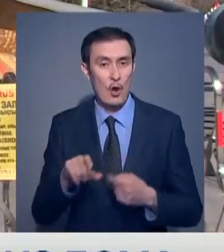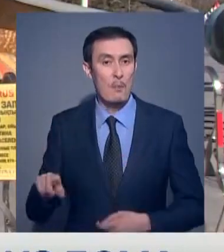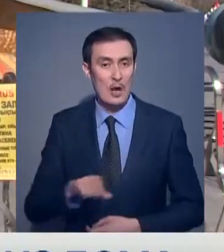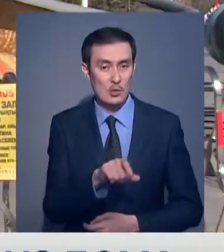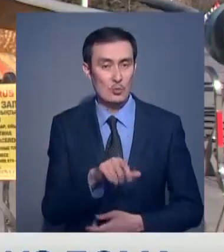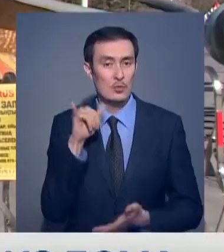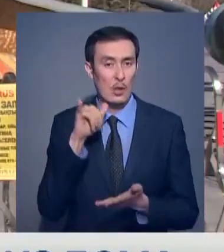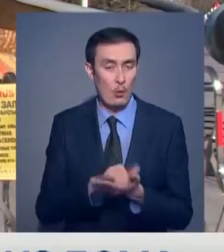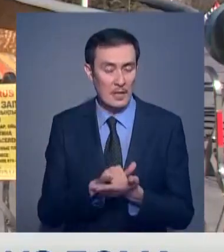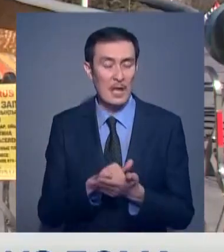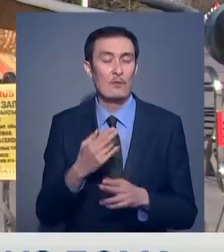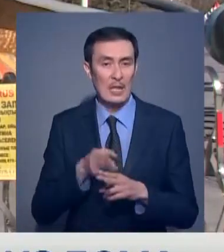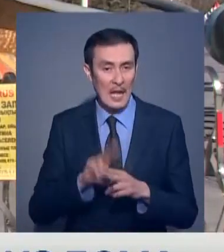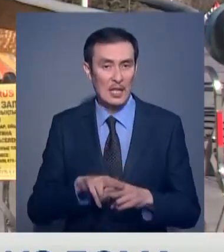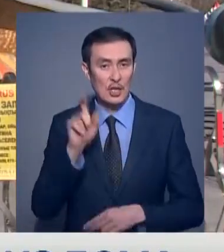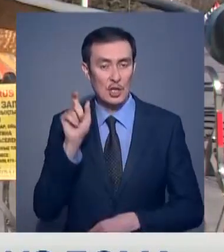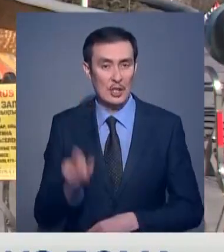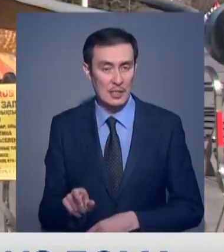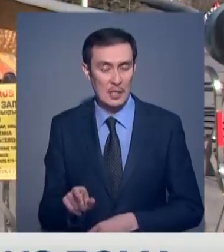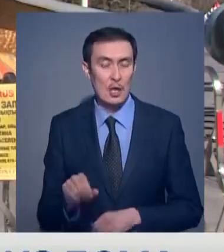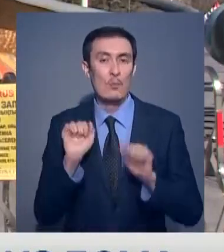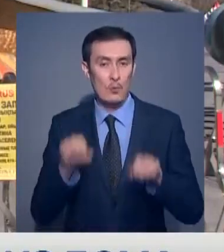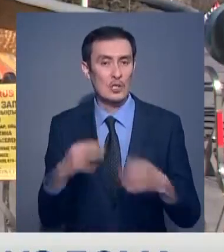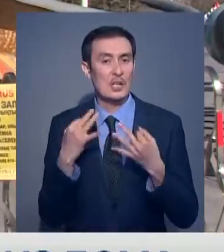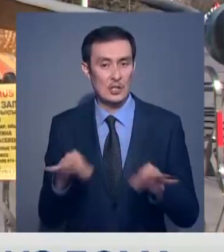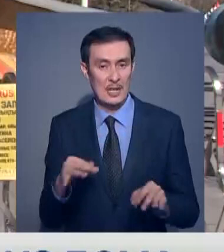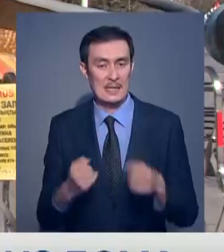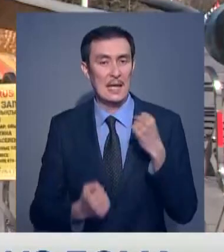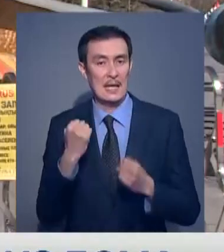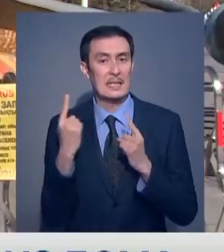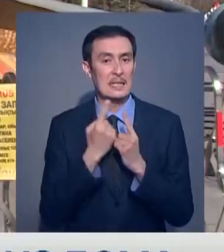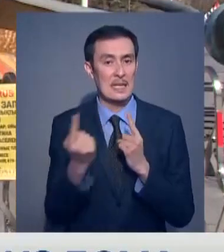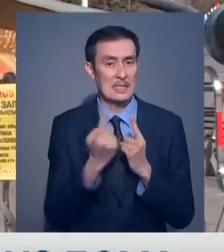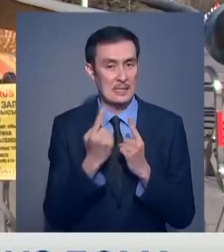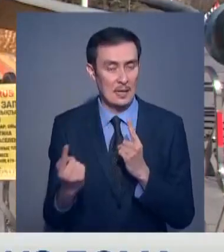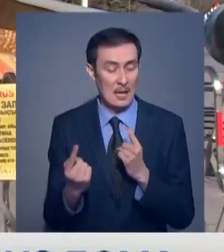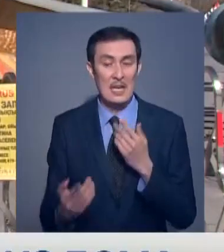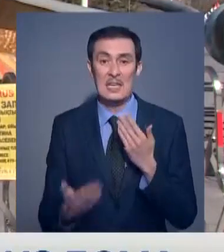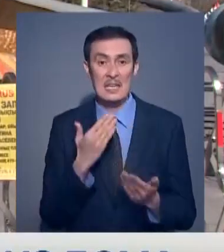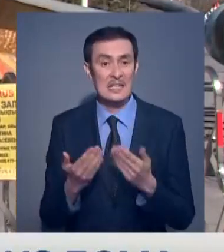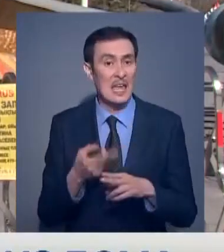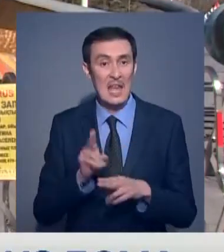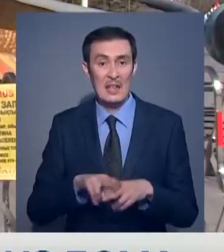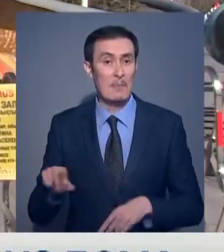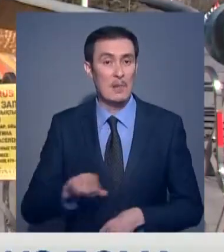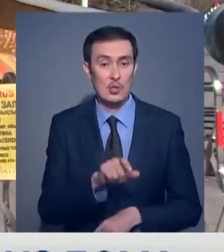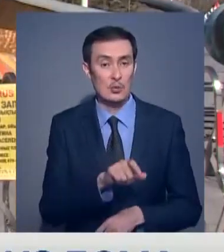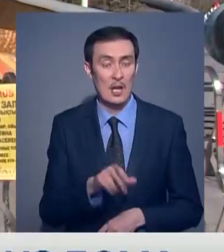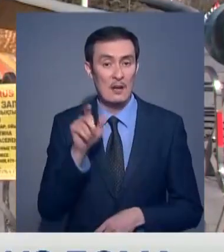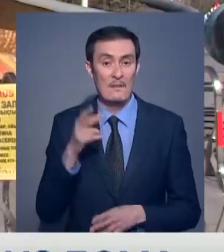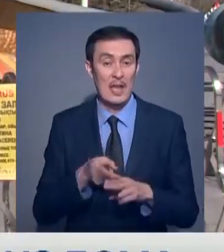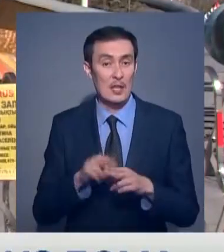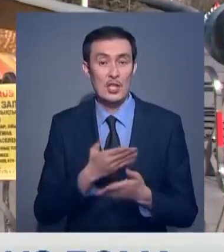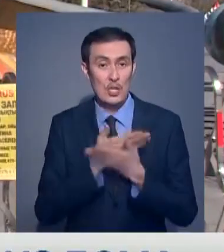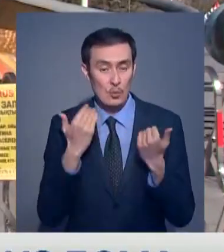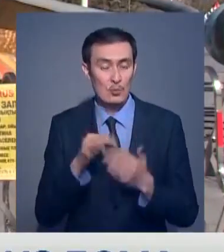уже вбит, то все, этот гражданин разрешается ему ездить по своему маршруту. Если нет этого гражданина данные,